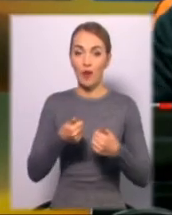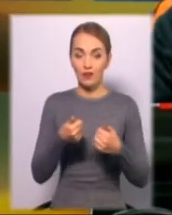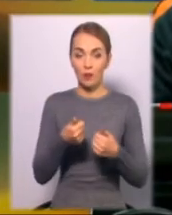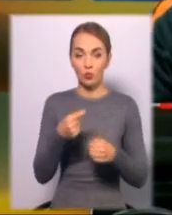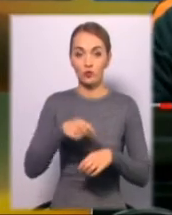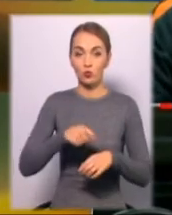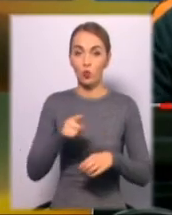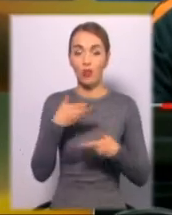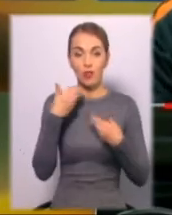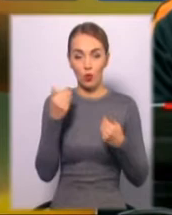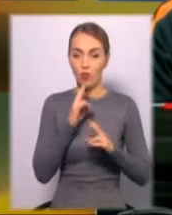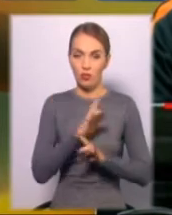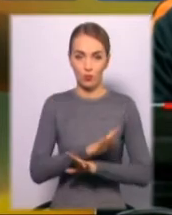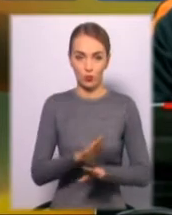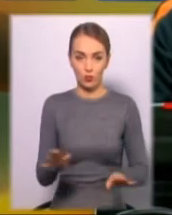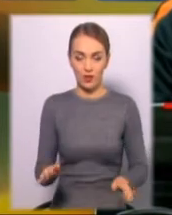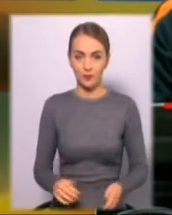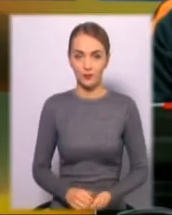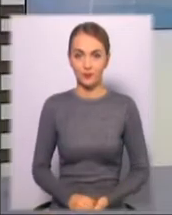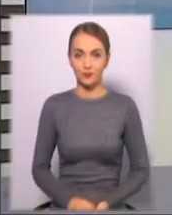усвідомлюючи, що легко не буде.